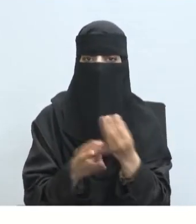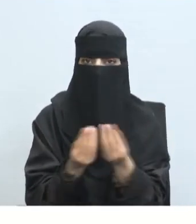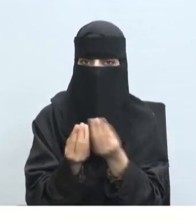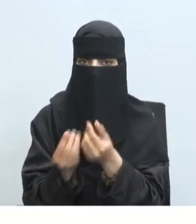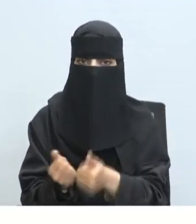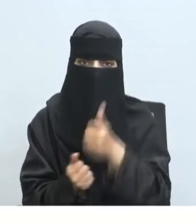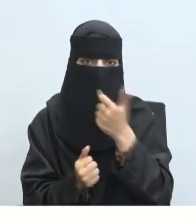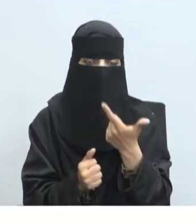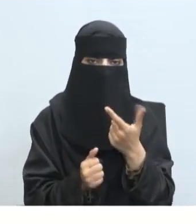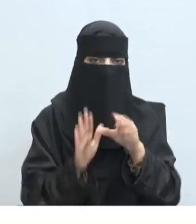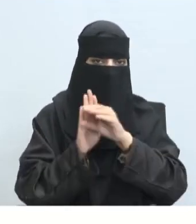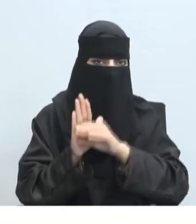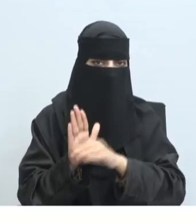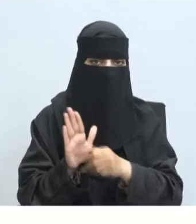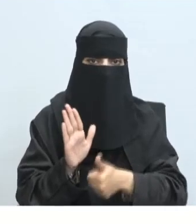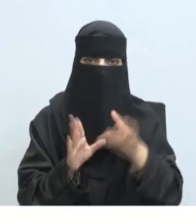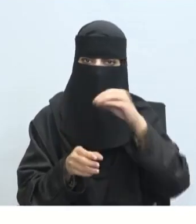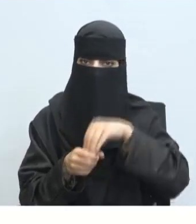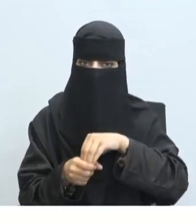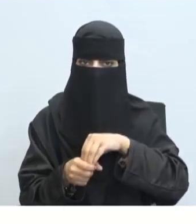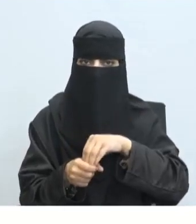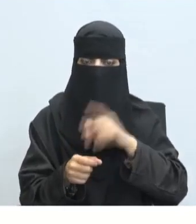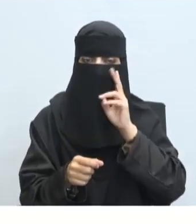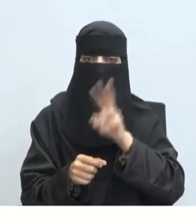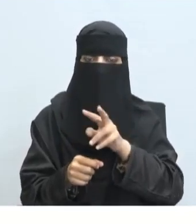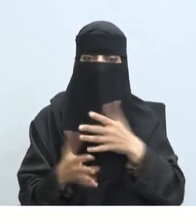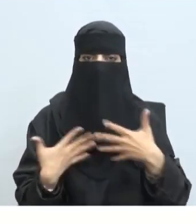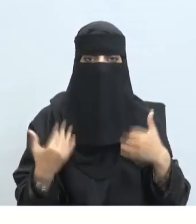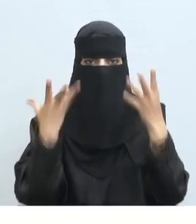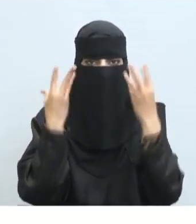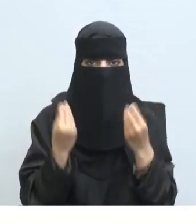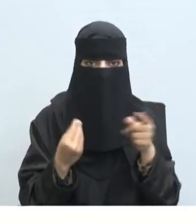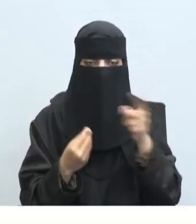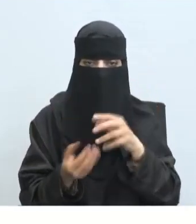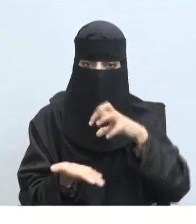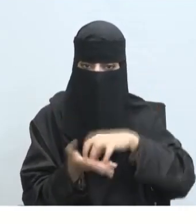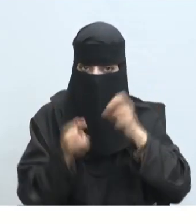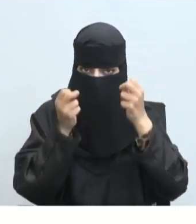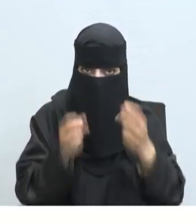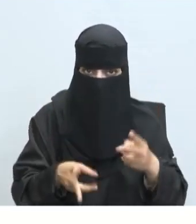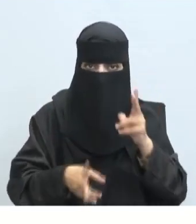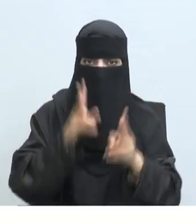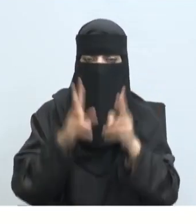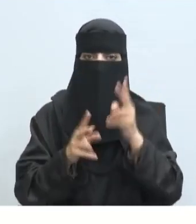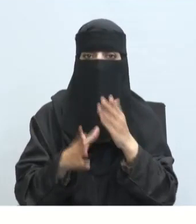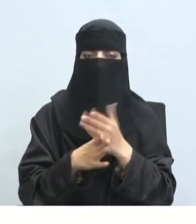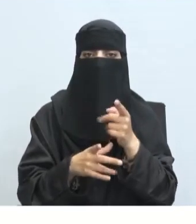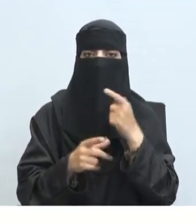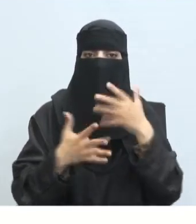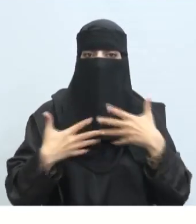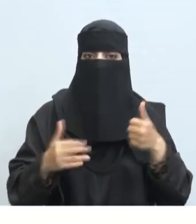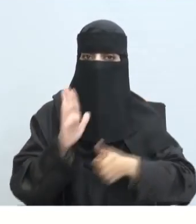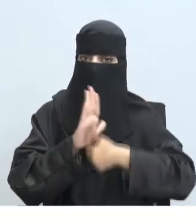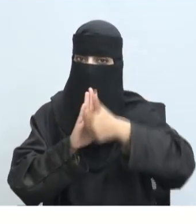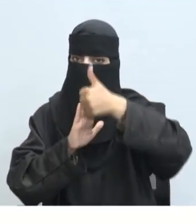لهم ما هي المحتويات التي بامكان اضافتها لكي يصبح هنالك رضا لان اقامه فعاليه ويكون هنالك رضا عالي من